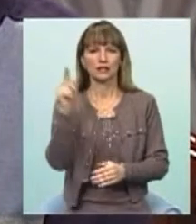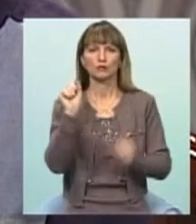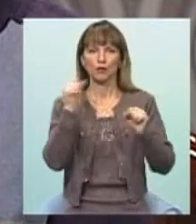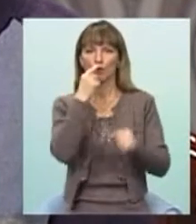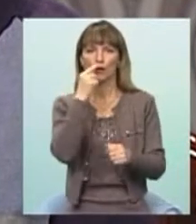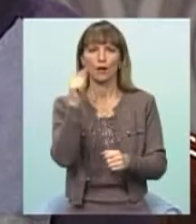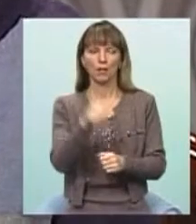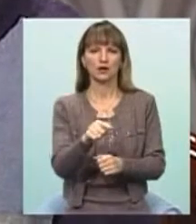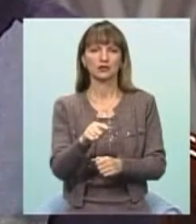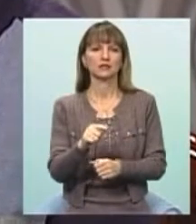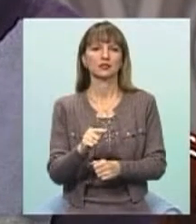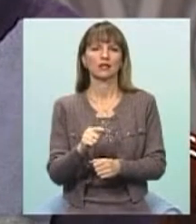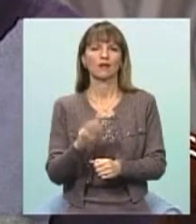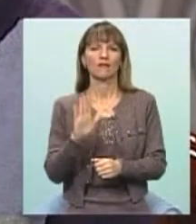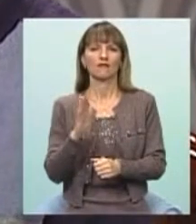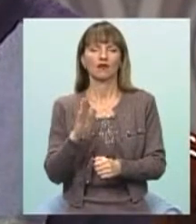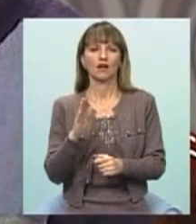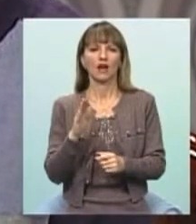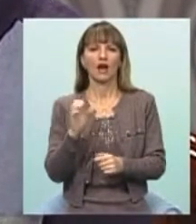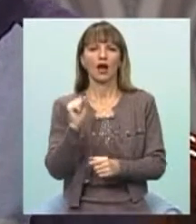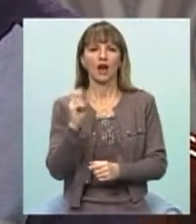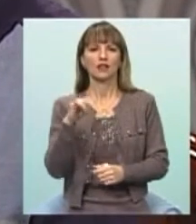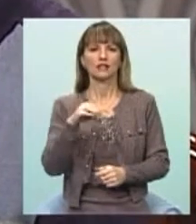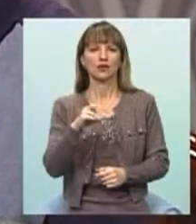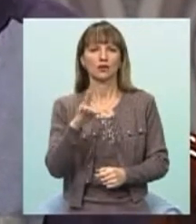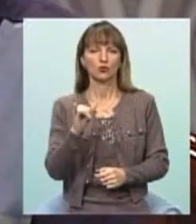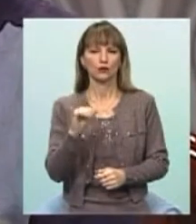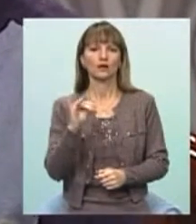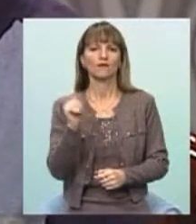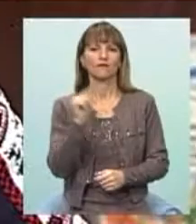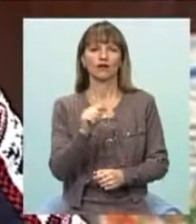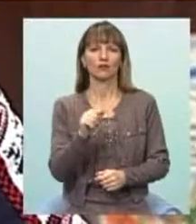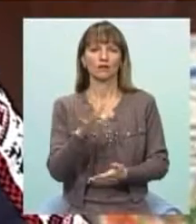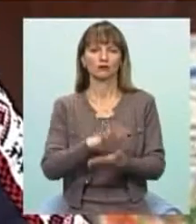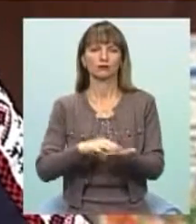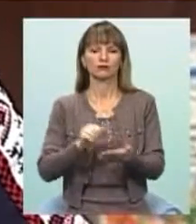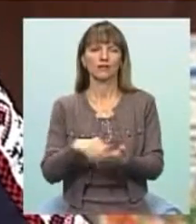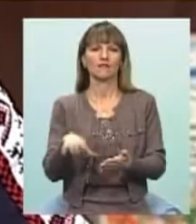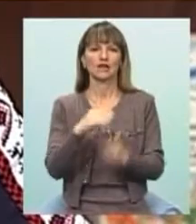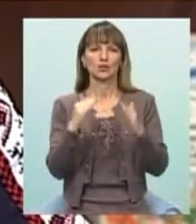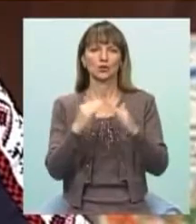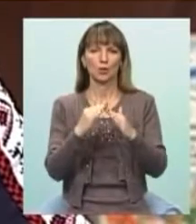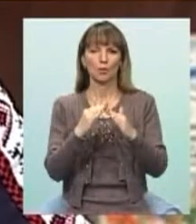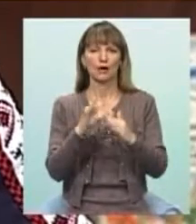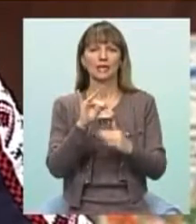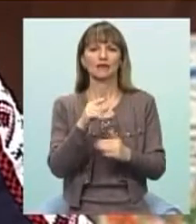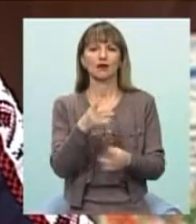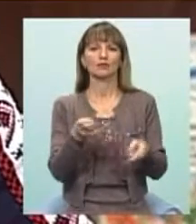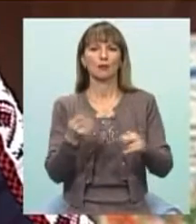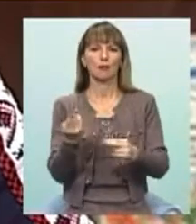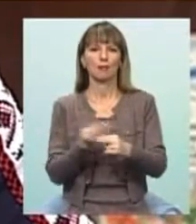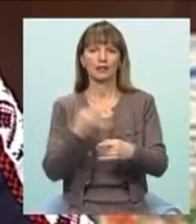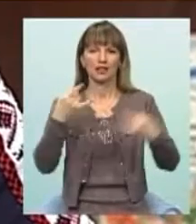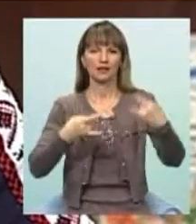може попасти в антену, і вона уразить всю хату і весь будинок, і ви залишитесь без телевізора,